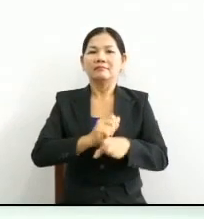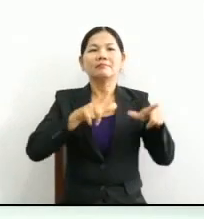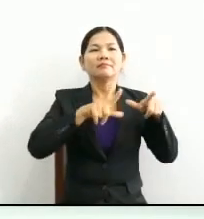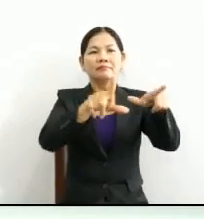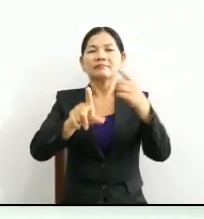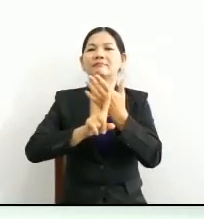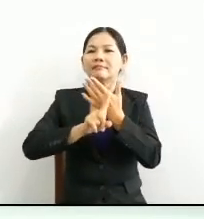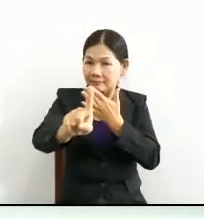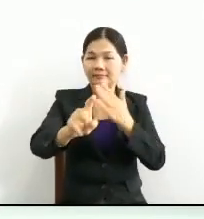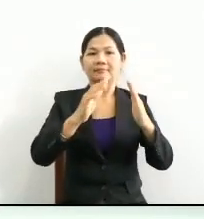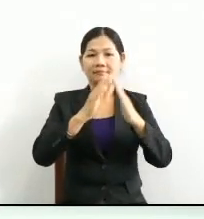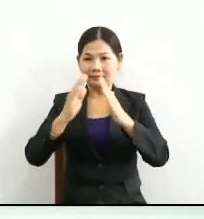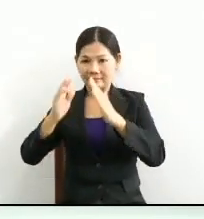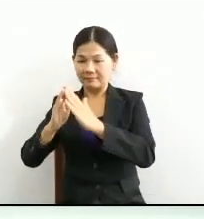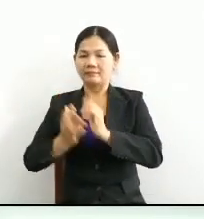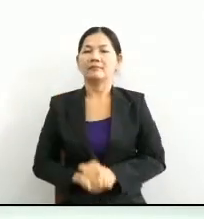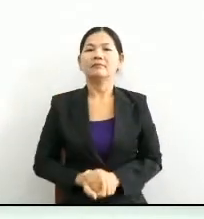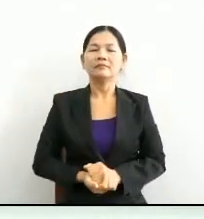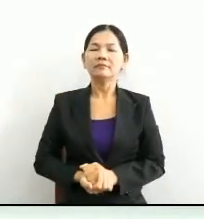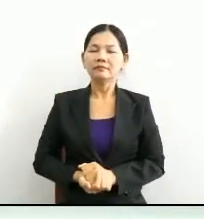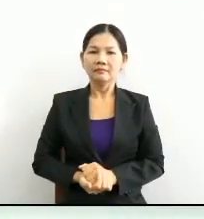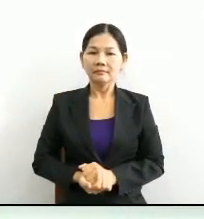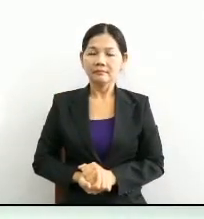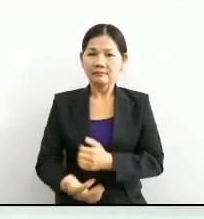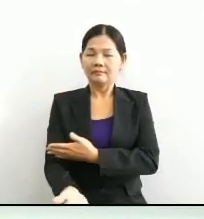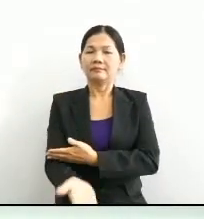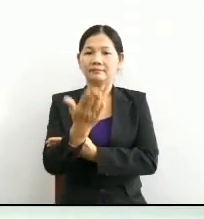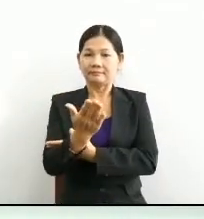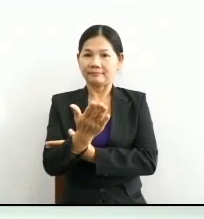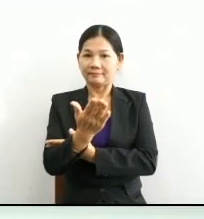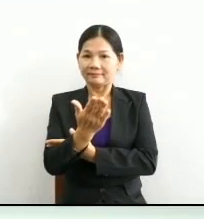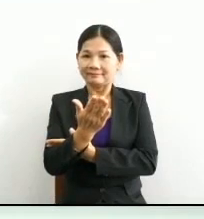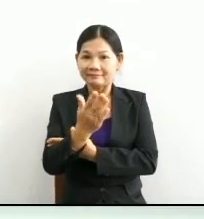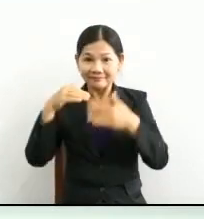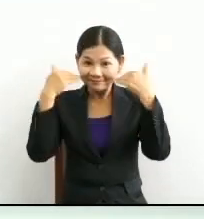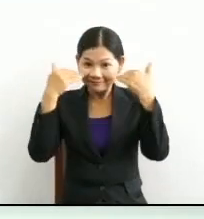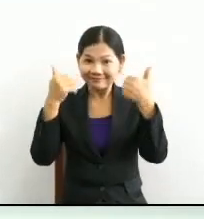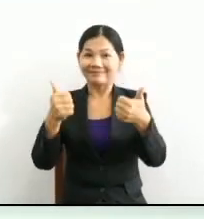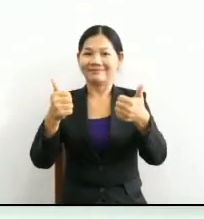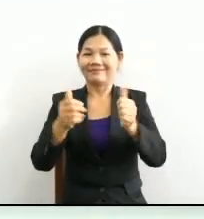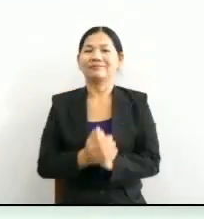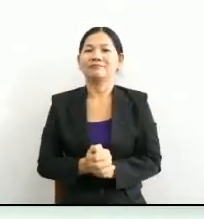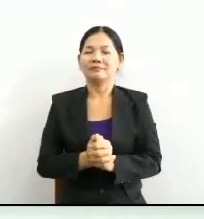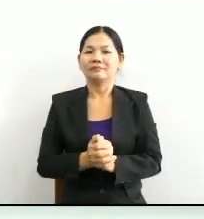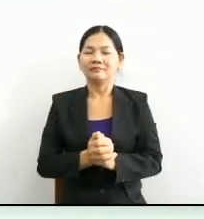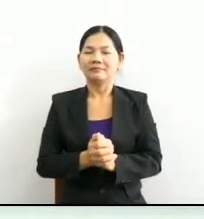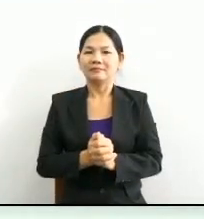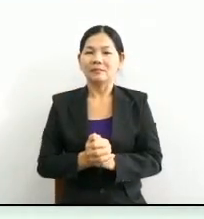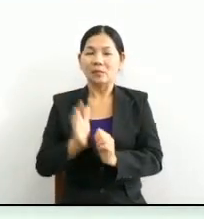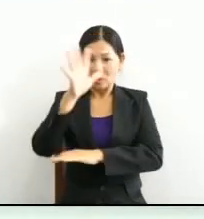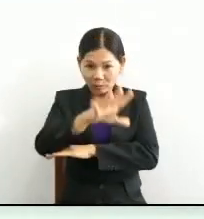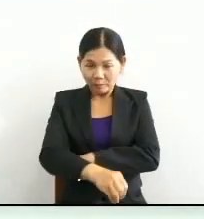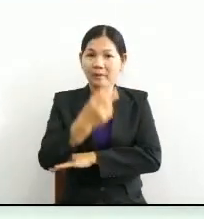chinh thực hàng kèo tè. Chà, mạch đáy con bật ní, sẵn sàng chứ con. Chà, chúc mấy con mình bàn mơ mê riêng